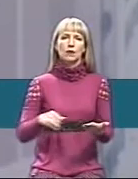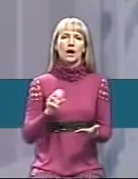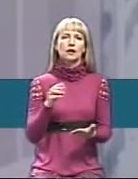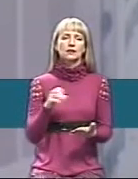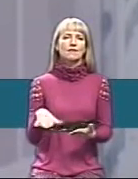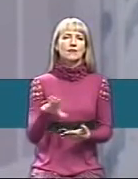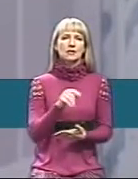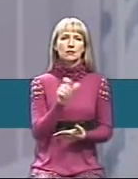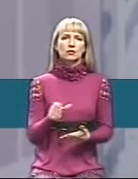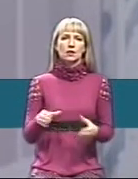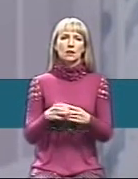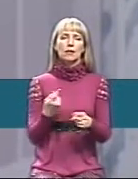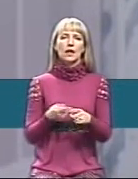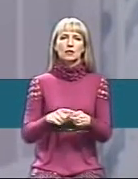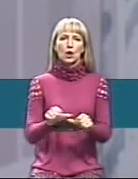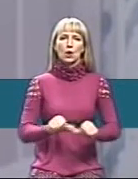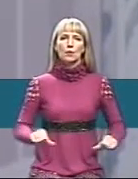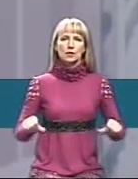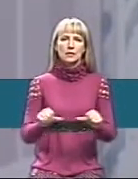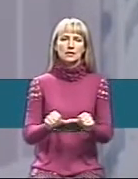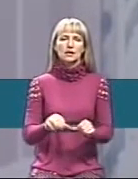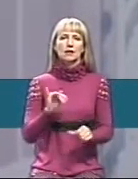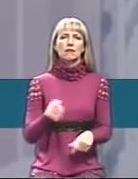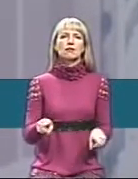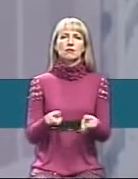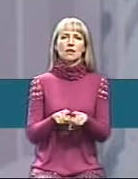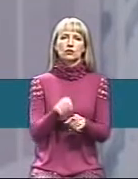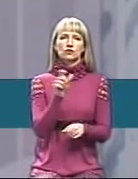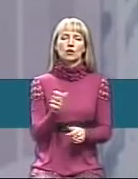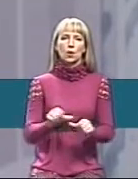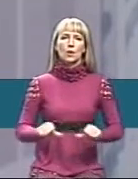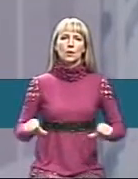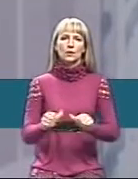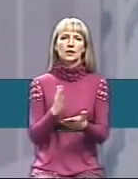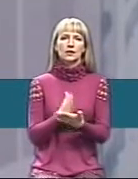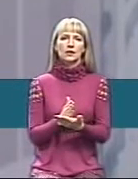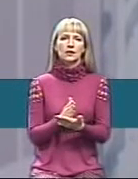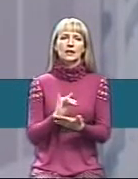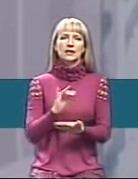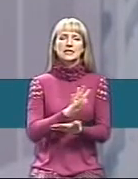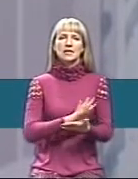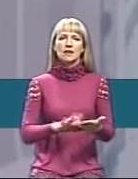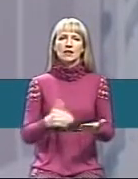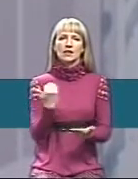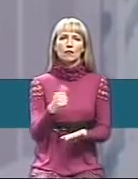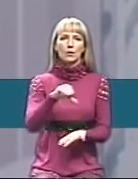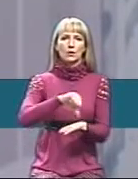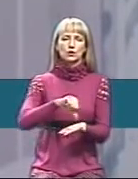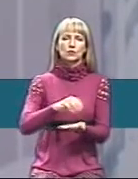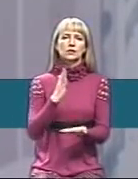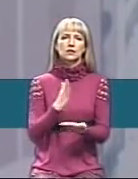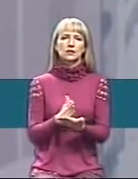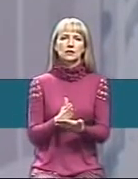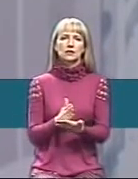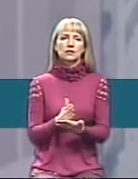всеми членами этой комиссии. И также членом комиссии является и заявитель, то есть в его присутствии происходит, он есть